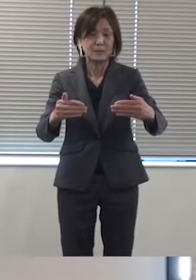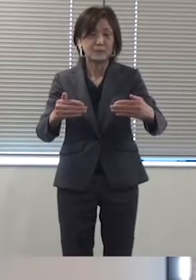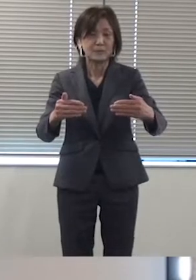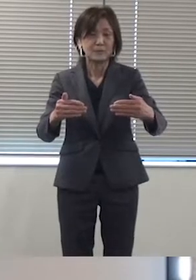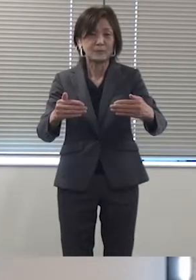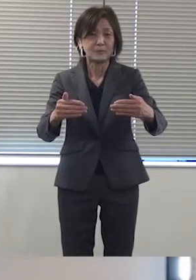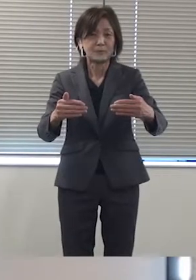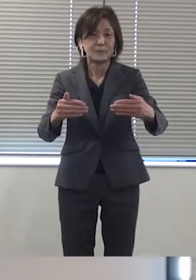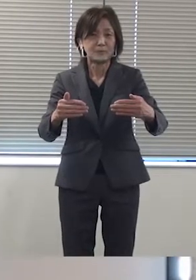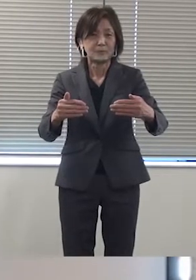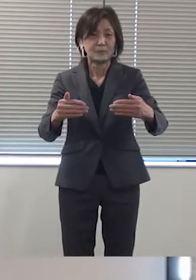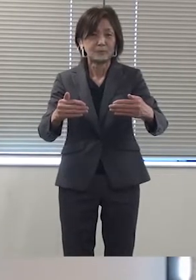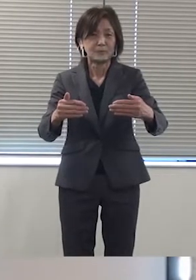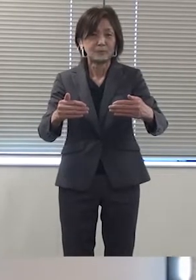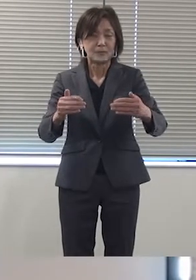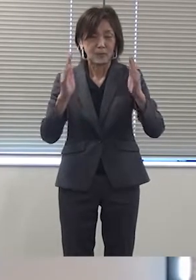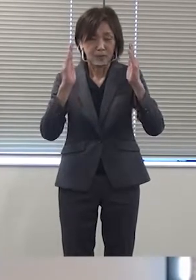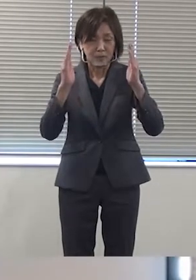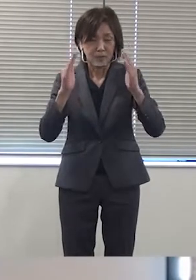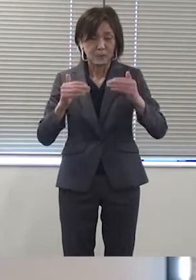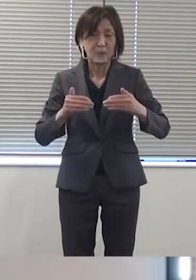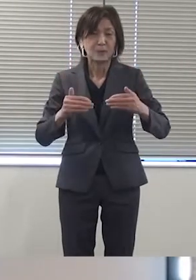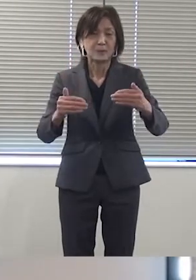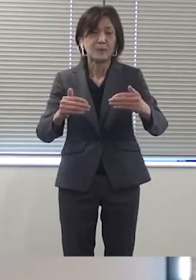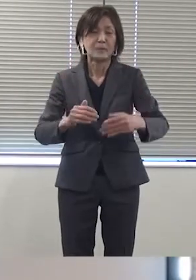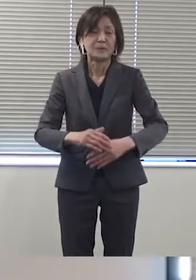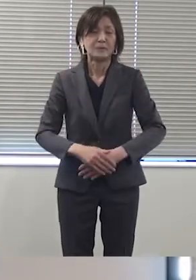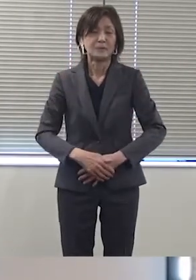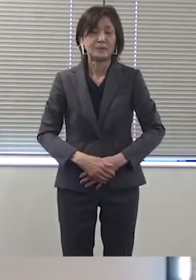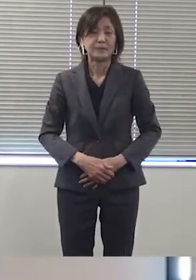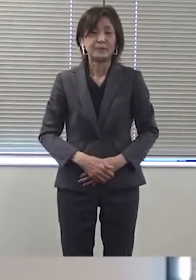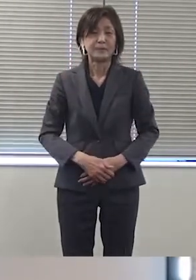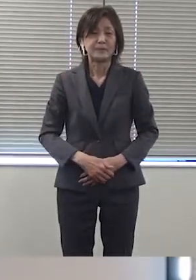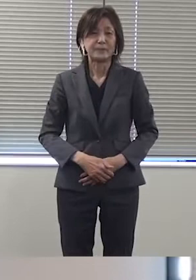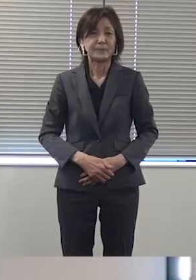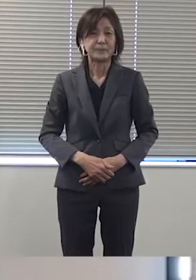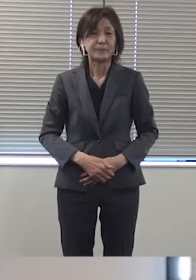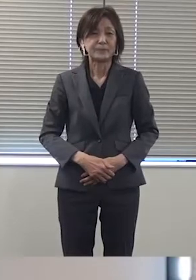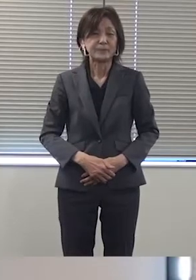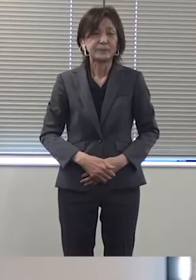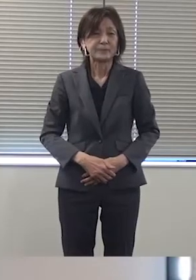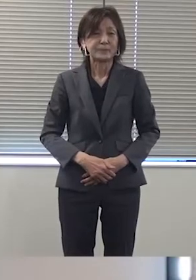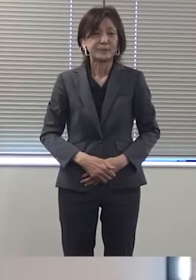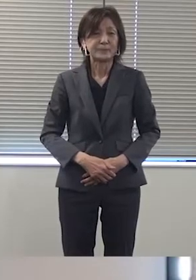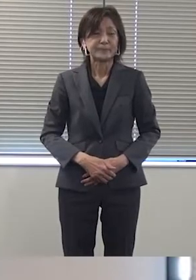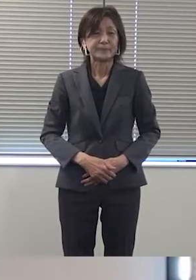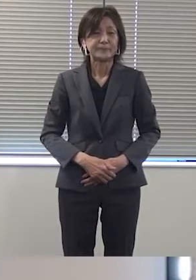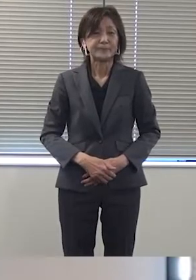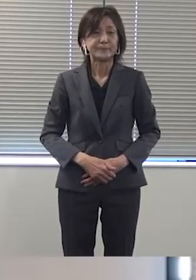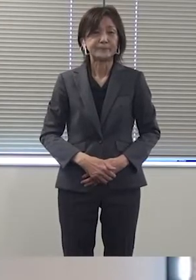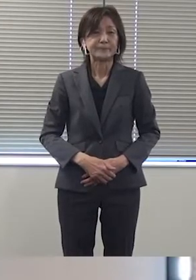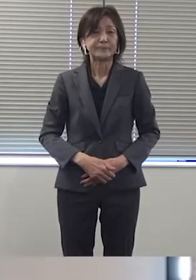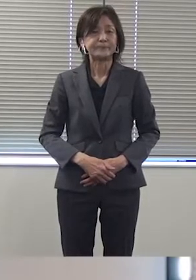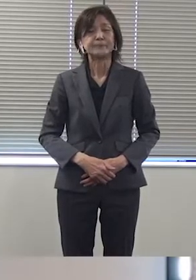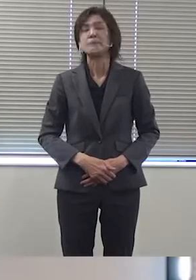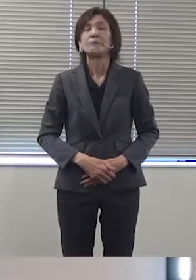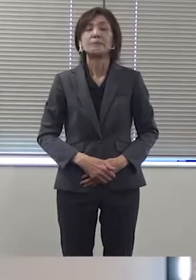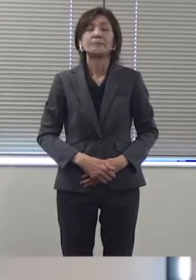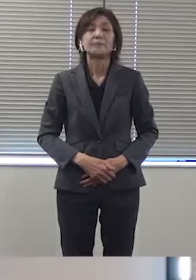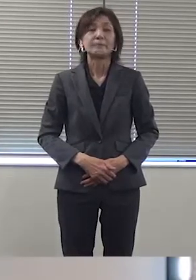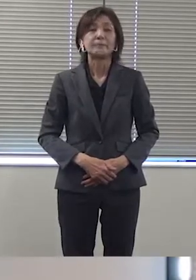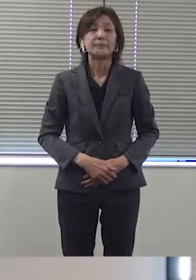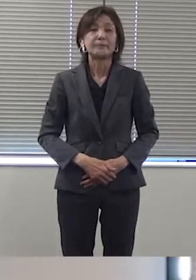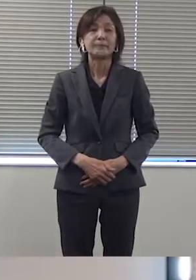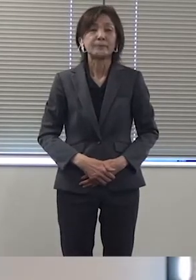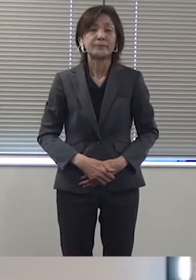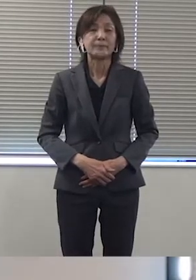精力的に進めていきたいと思っております。で、元資料に戻っていただきまして、元の予算資